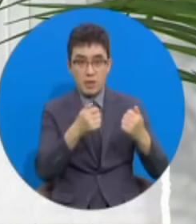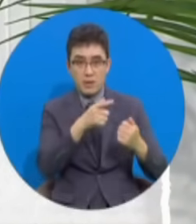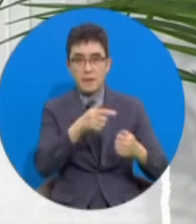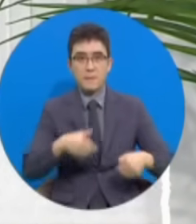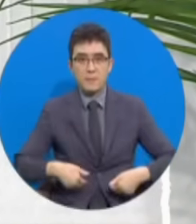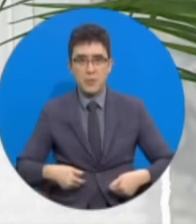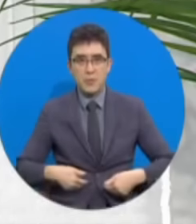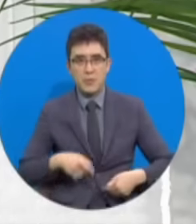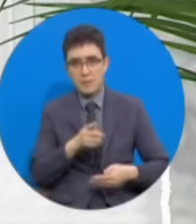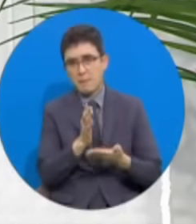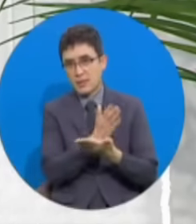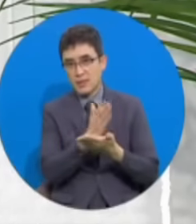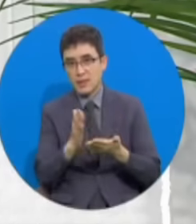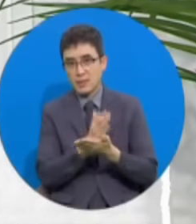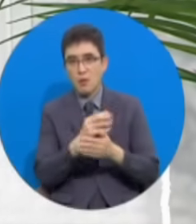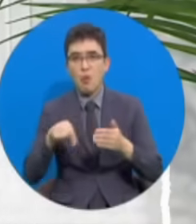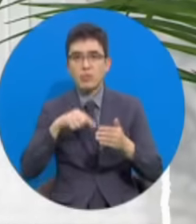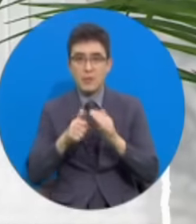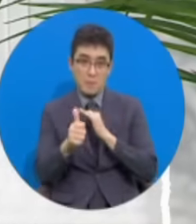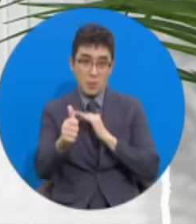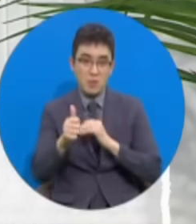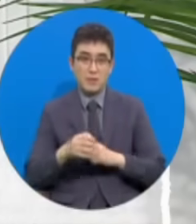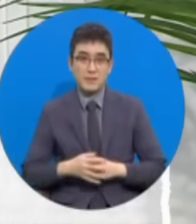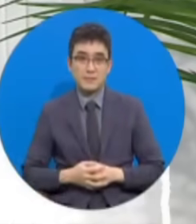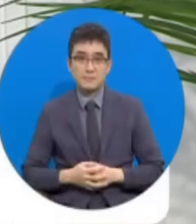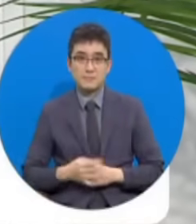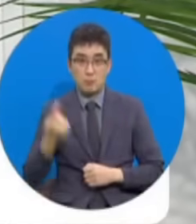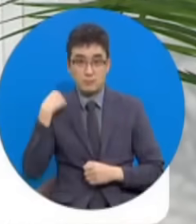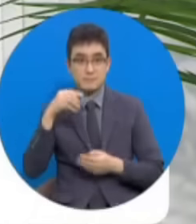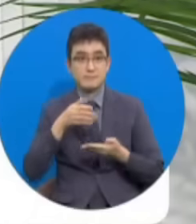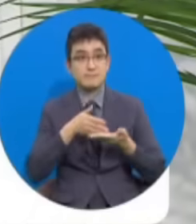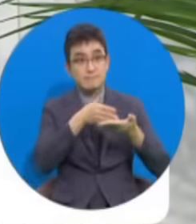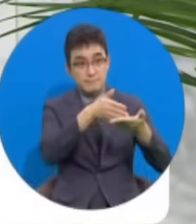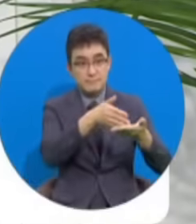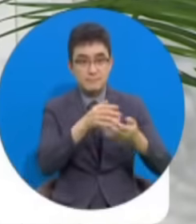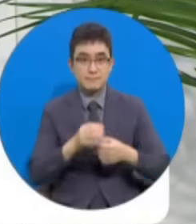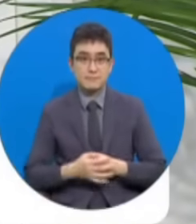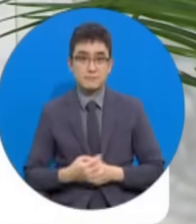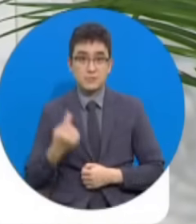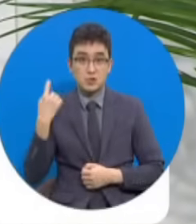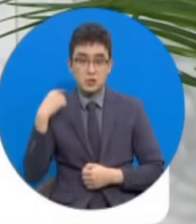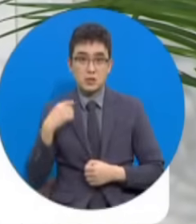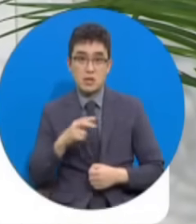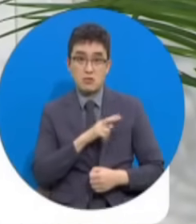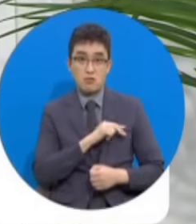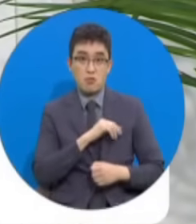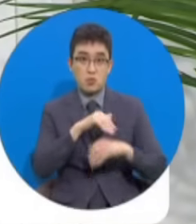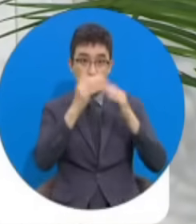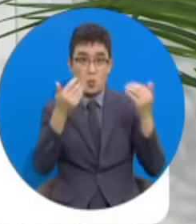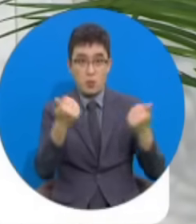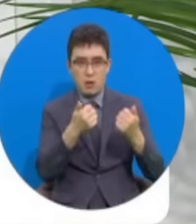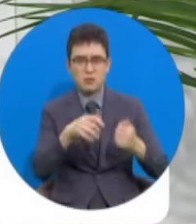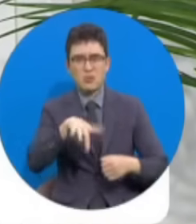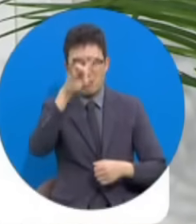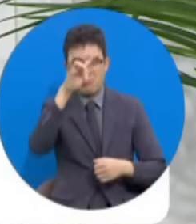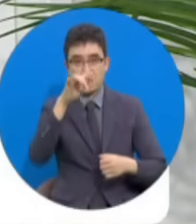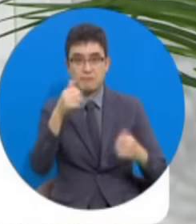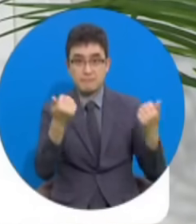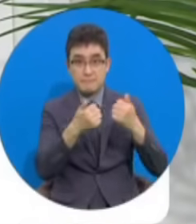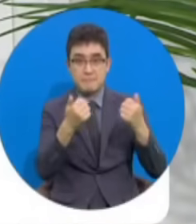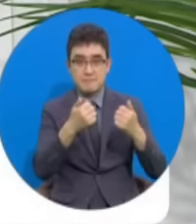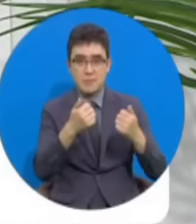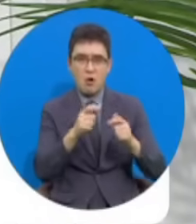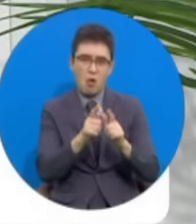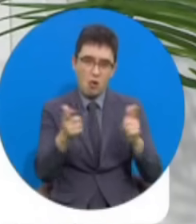원내대표가 판단했던 것 같습니다. 그래서 어저께 가지고 온 건데요. 어제는 의총에서 처음 이 논의가 있었기 때문에 다양한